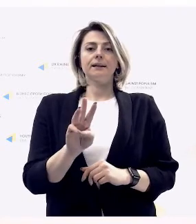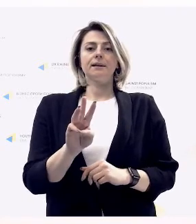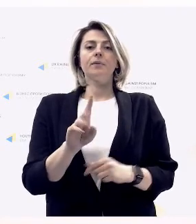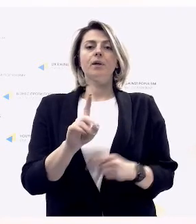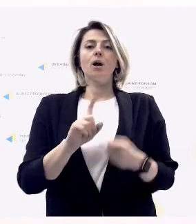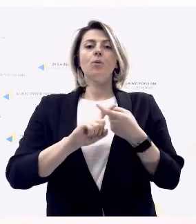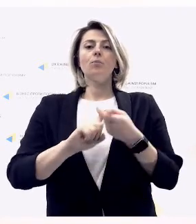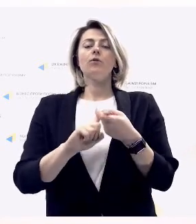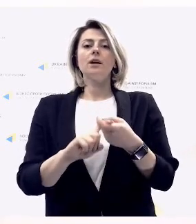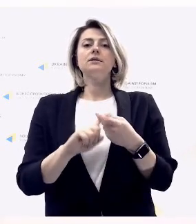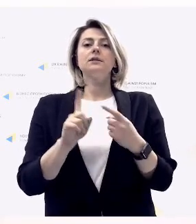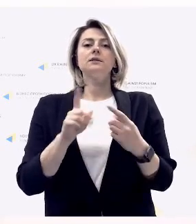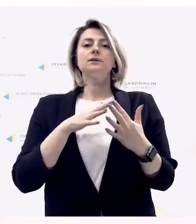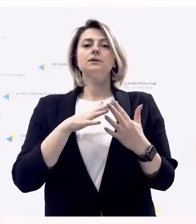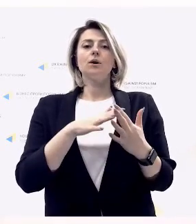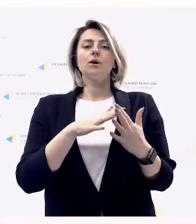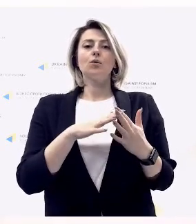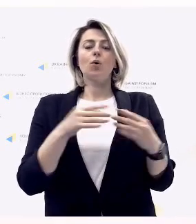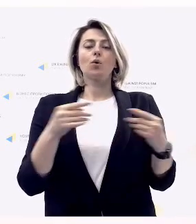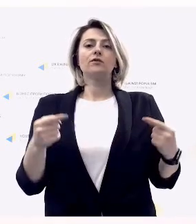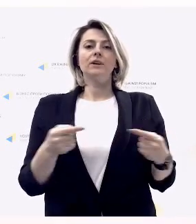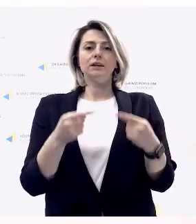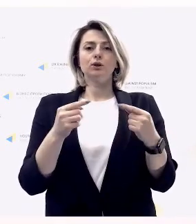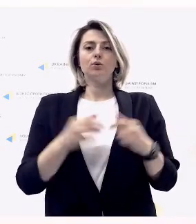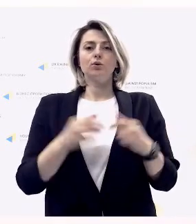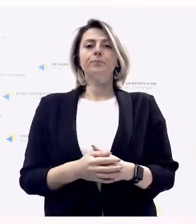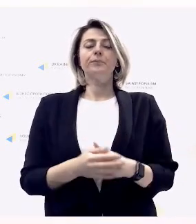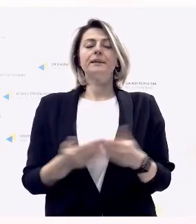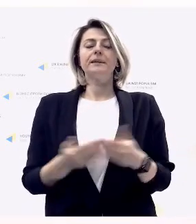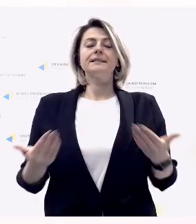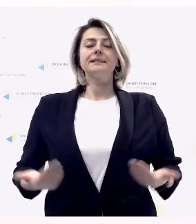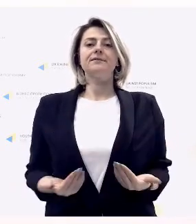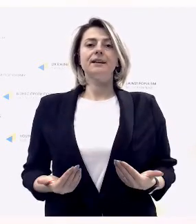пов'язаних з конфліктом цивільні,